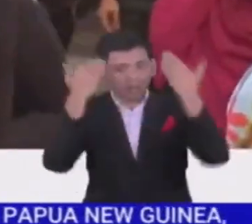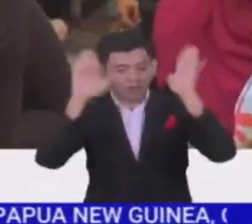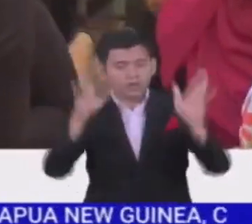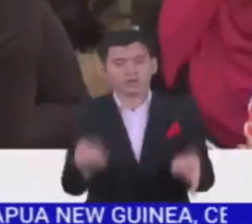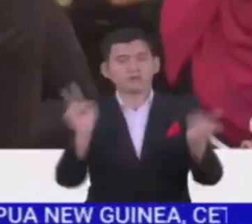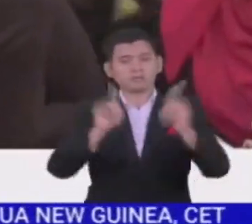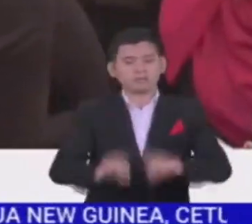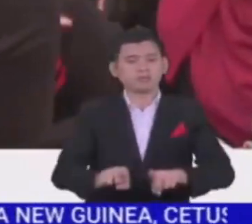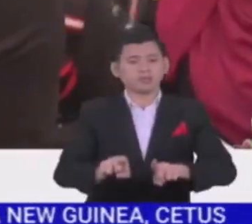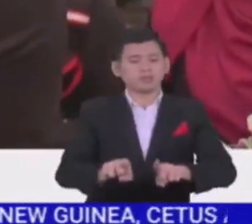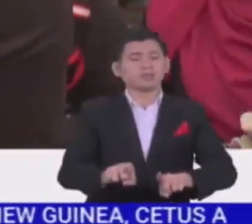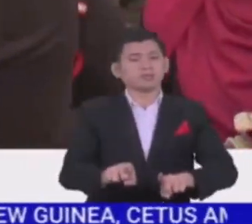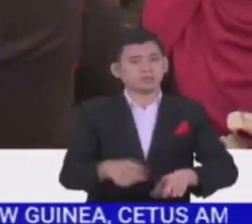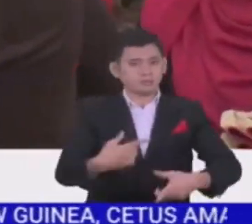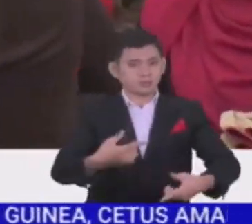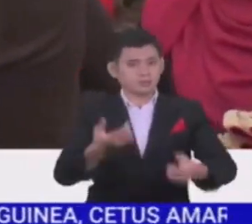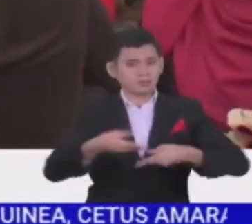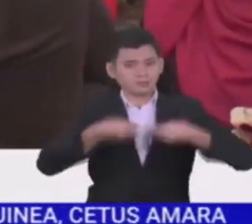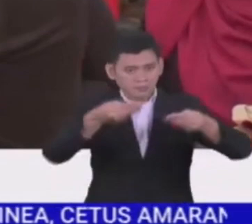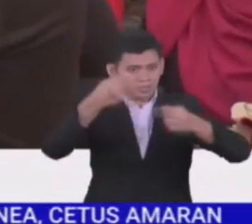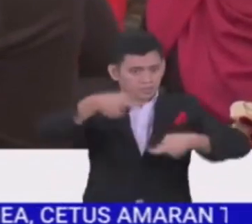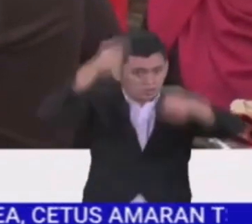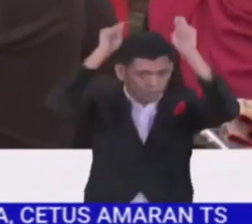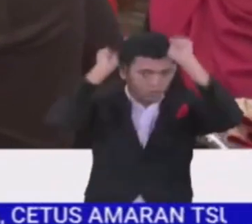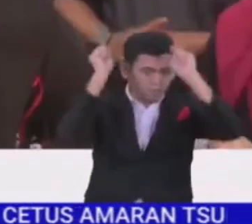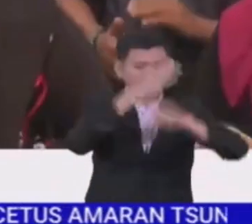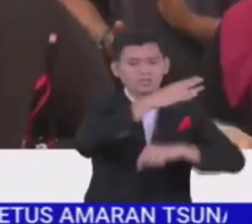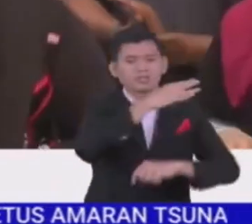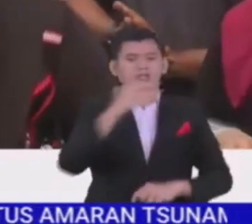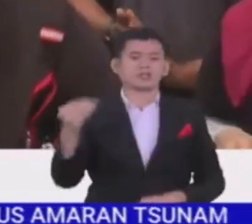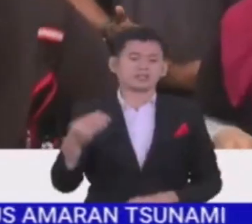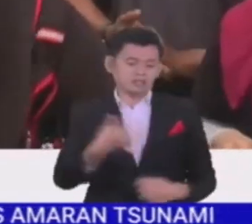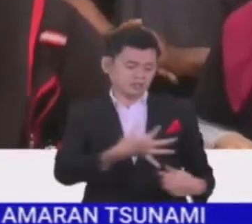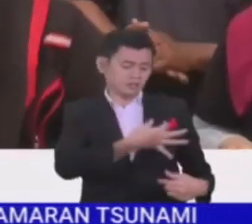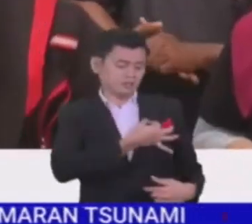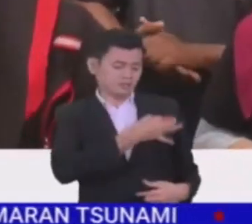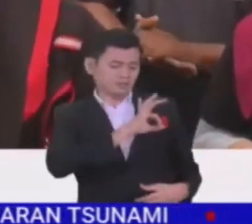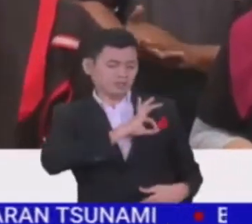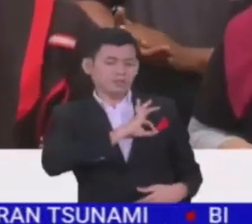majlis pemakaian topi dan pin kepada peserta disempurnakan pengarah